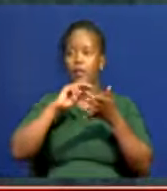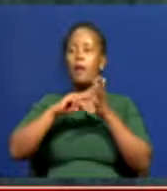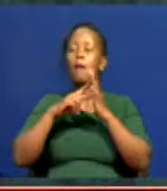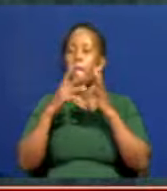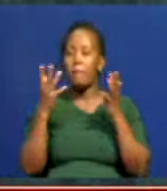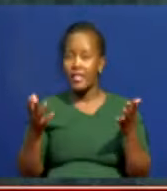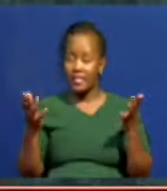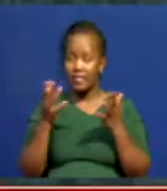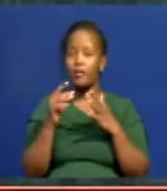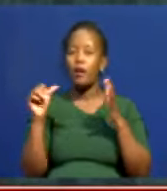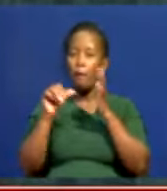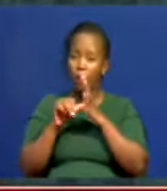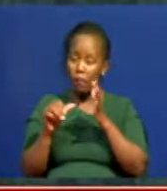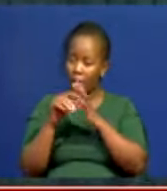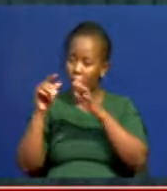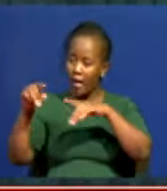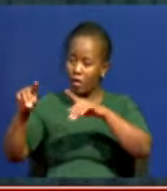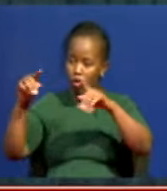kikulacho kinguani.